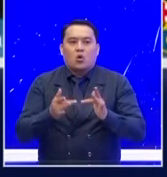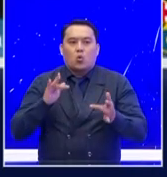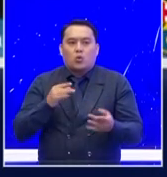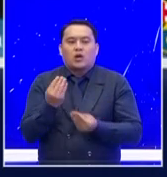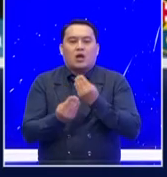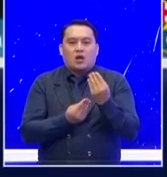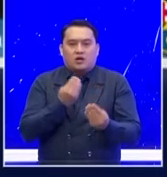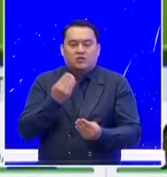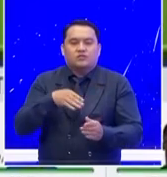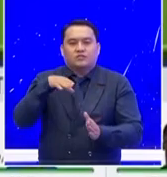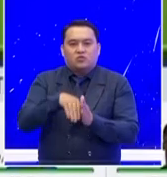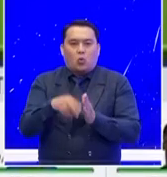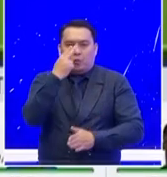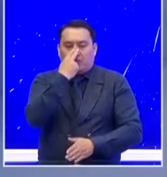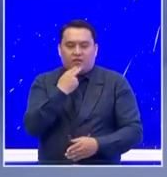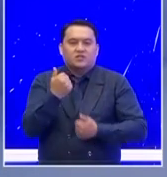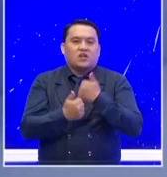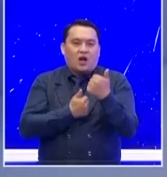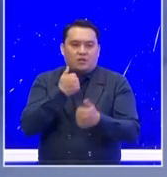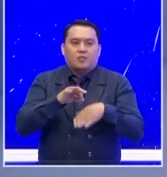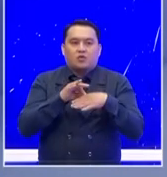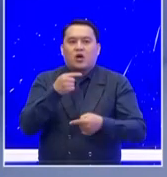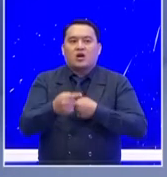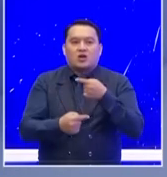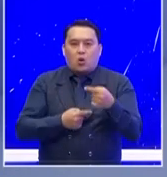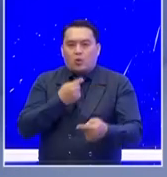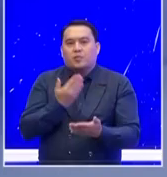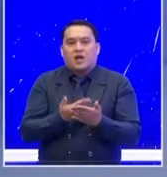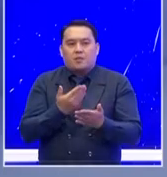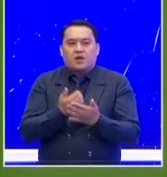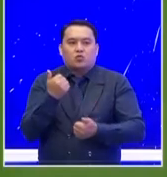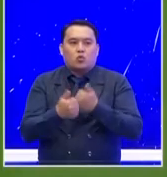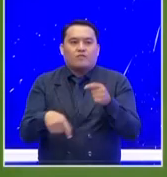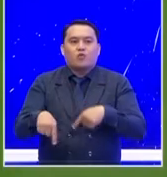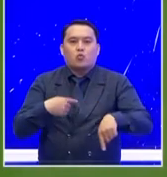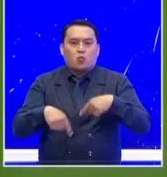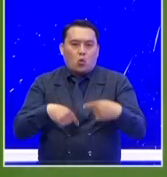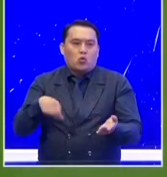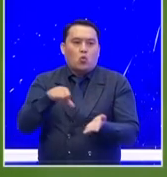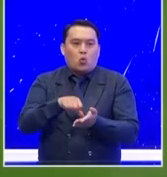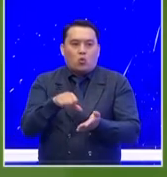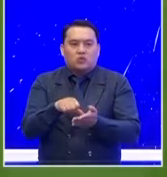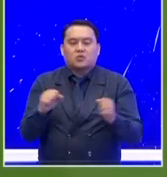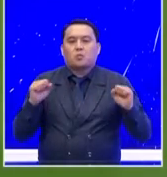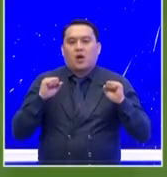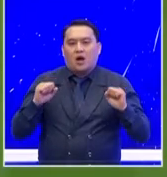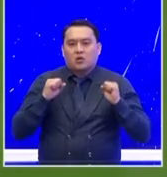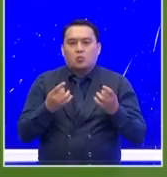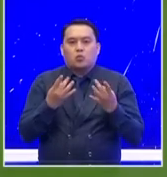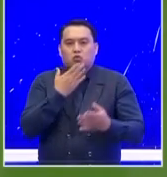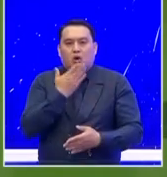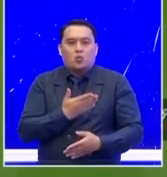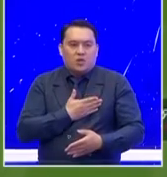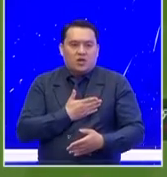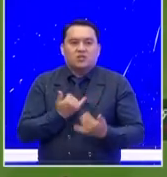вошли в повседневную жизнь людей, и соревнования по ним проходят регулярно. Наглядный пример – турниры по футболу. В них участвуют как киберспортсмены, так и просто любители.